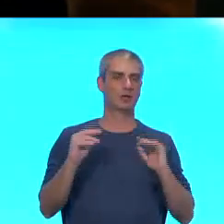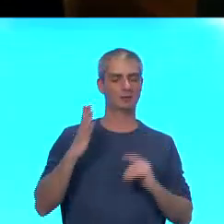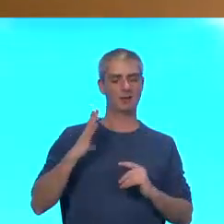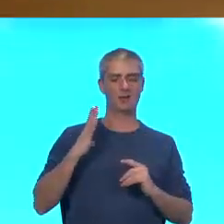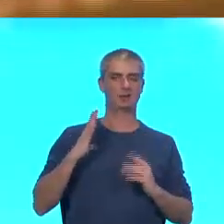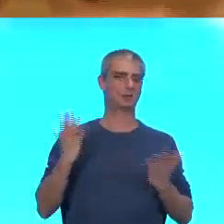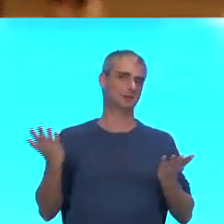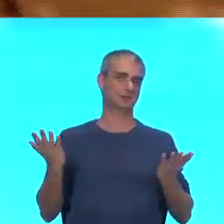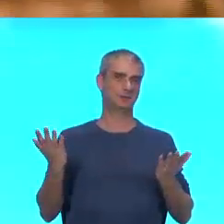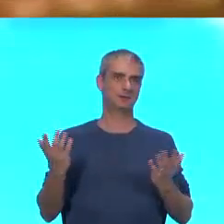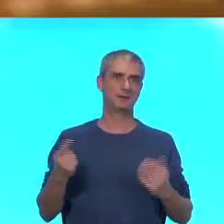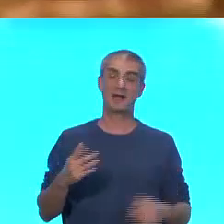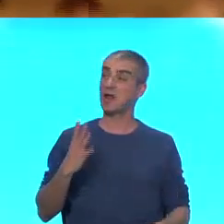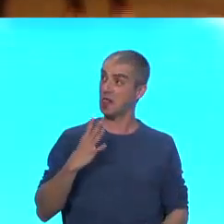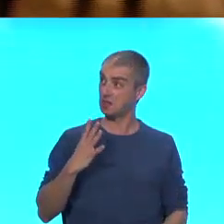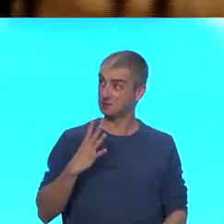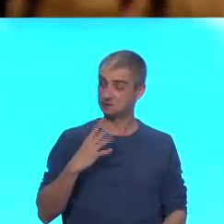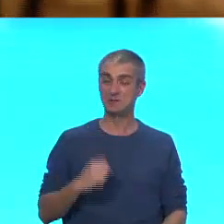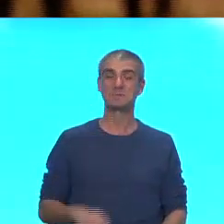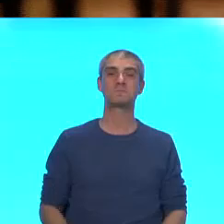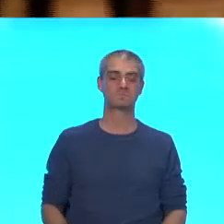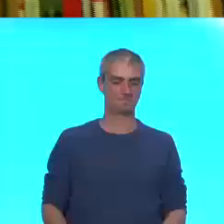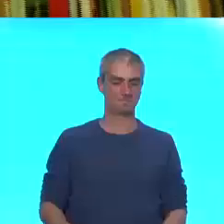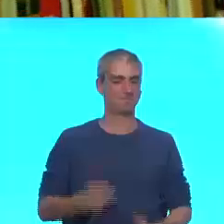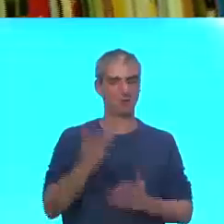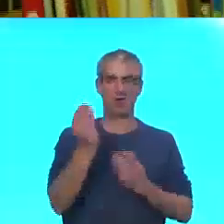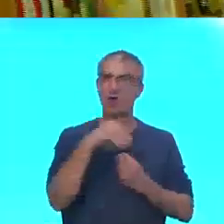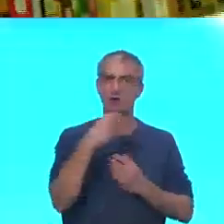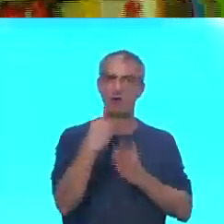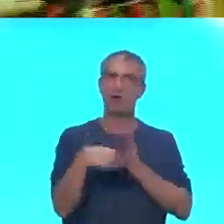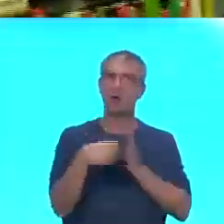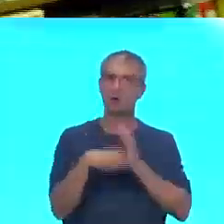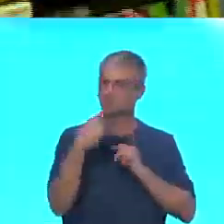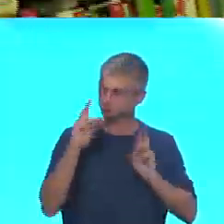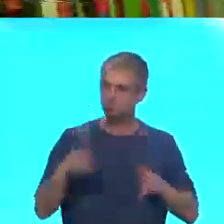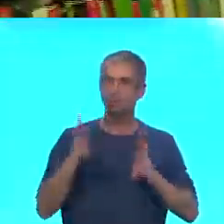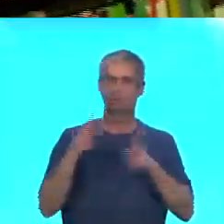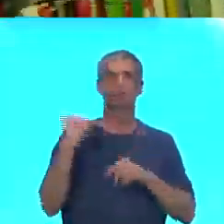אליטיסטית. אליטיסטית. קונים עוד מיש?